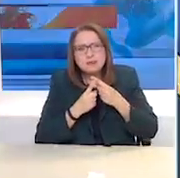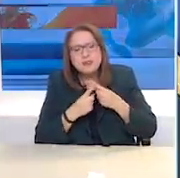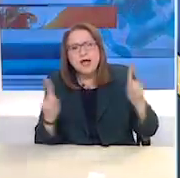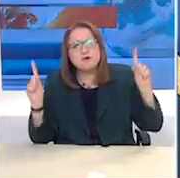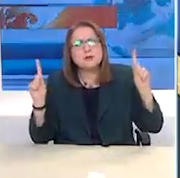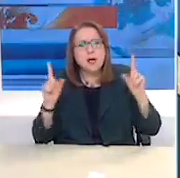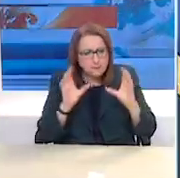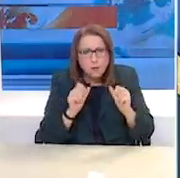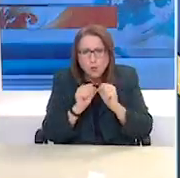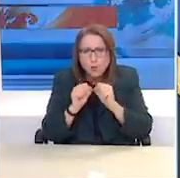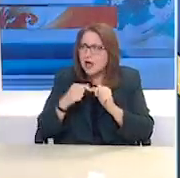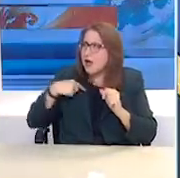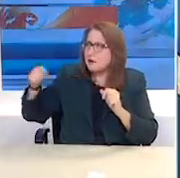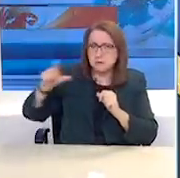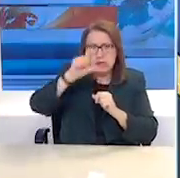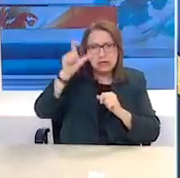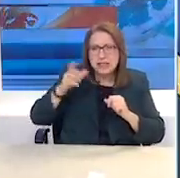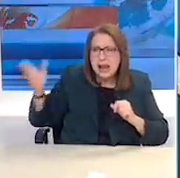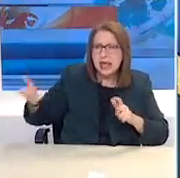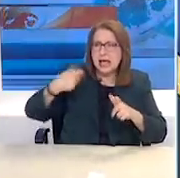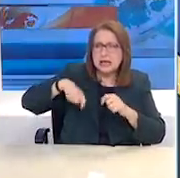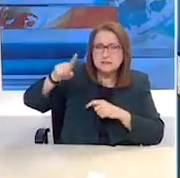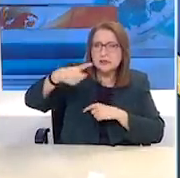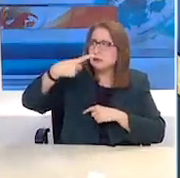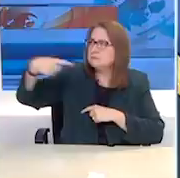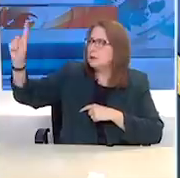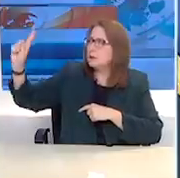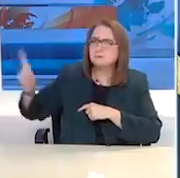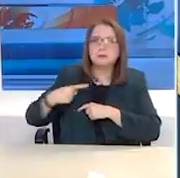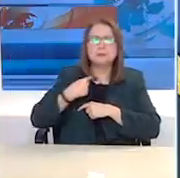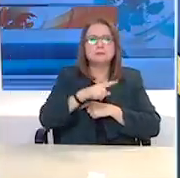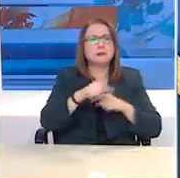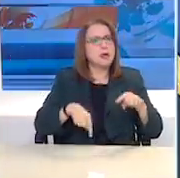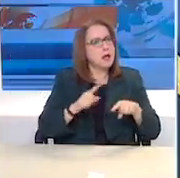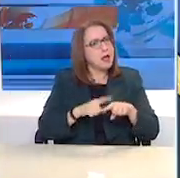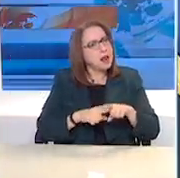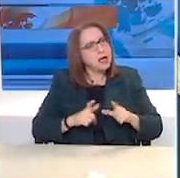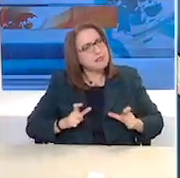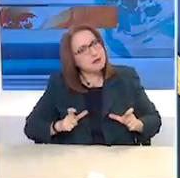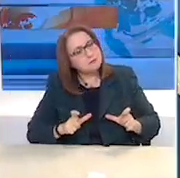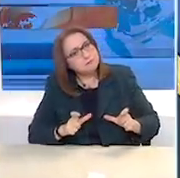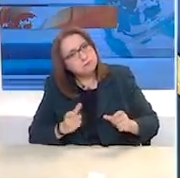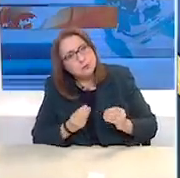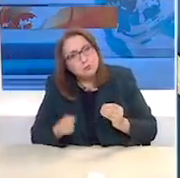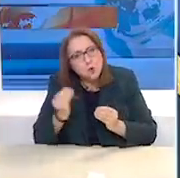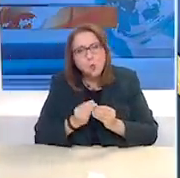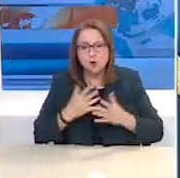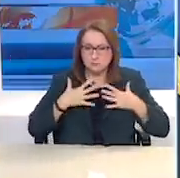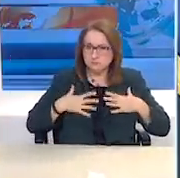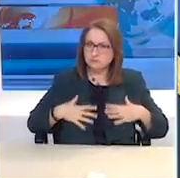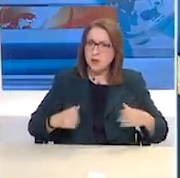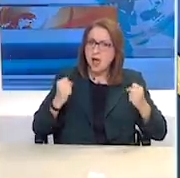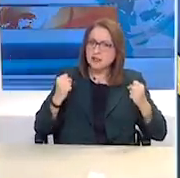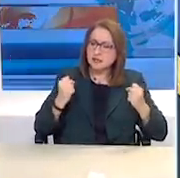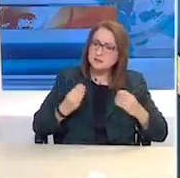άλλες χώρες. Αυτό μάλλον σημαίνει λιγότερη ανοσία. Εξαρτάται από το επίπεδο διασποράς στον πληθυσμό. Εξαρτάται από